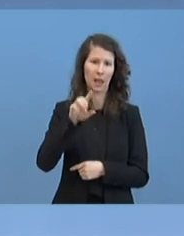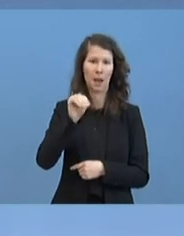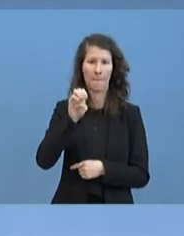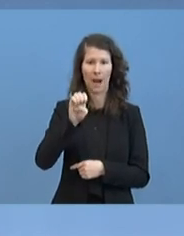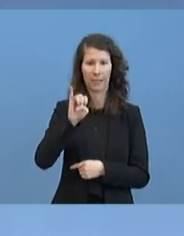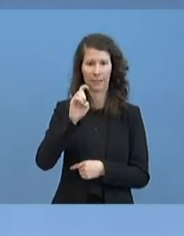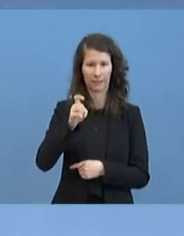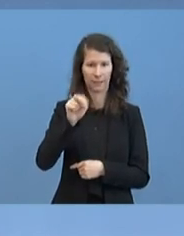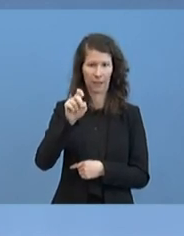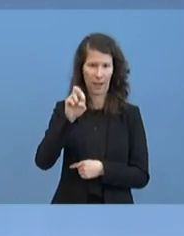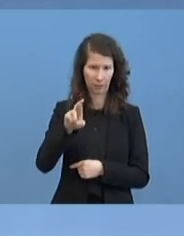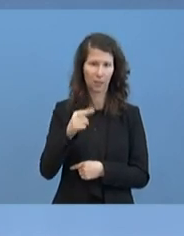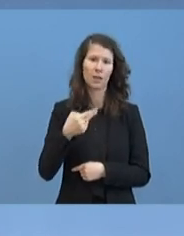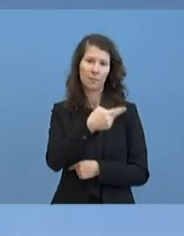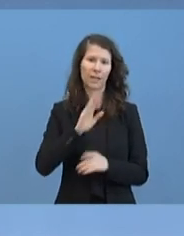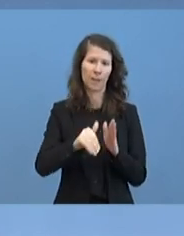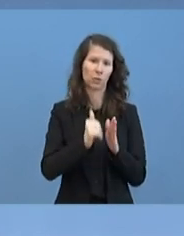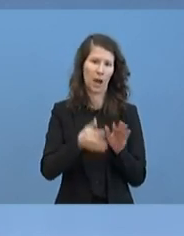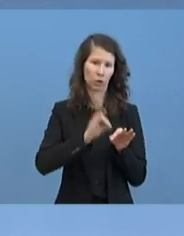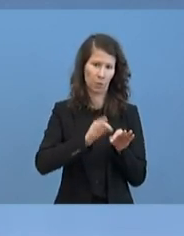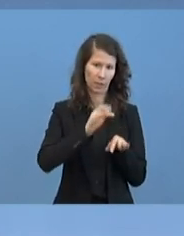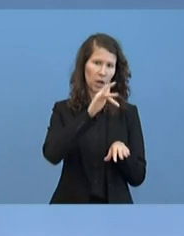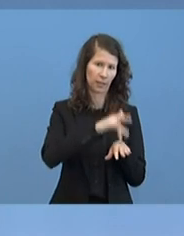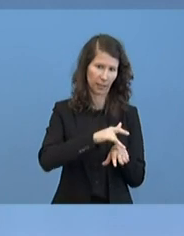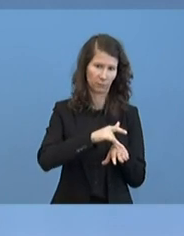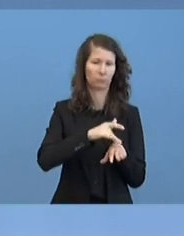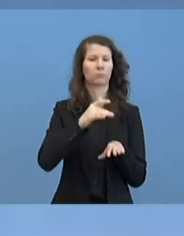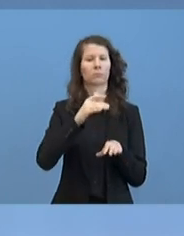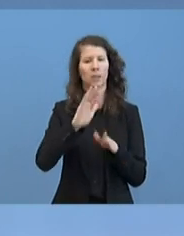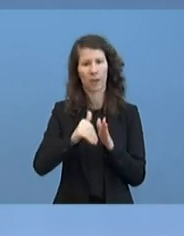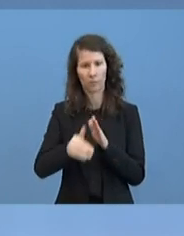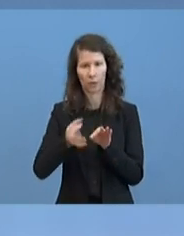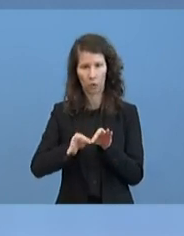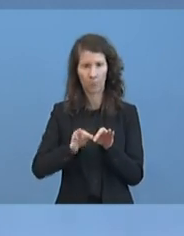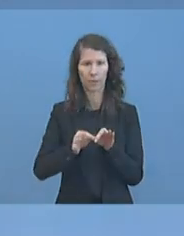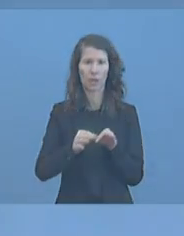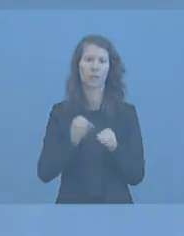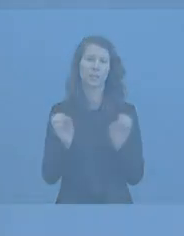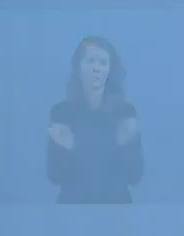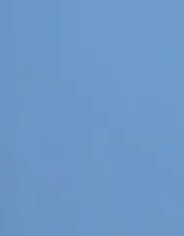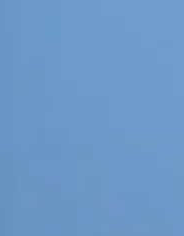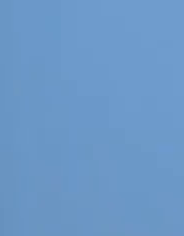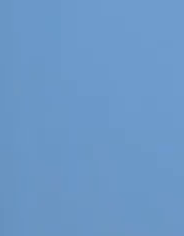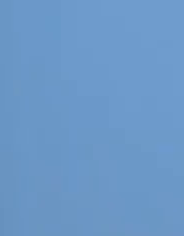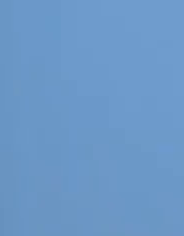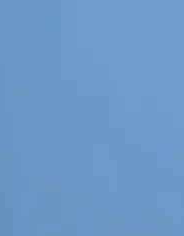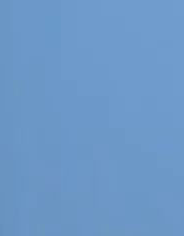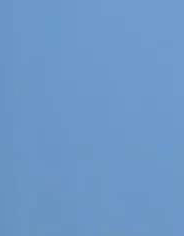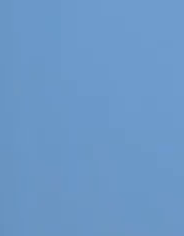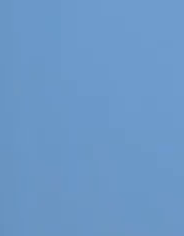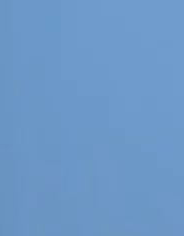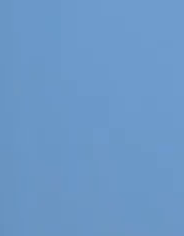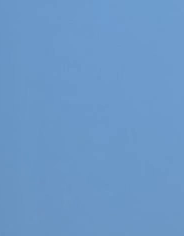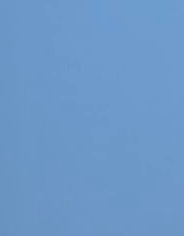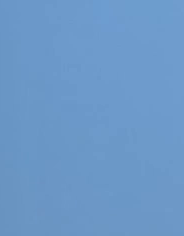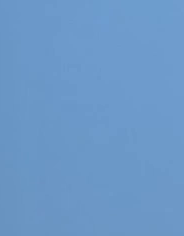Gebärdendolmetscherin zur Verfügung gestellt werden, vom Fernsehsender Phoenix. Auch dafür herzlichen Dank. Und wenn ich Herrn Seibert gerade richtig verstanden